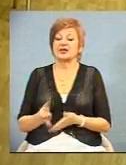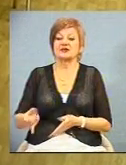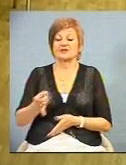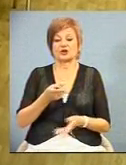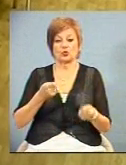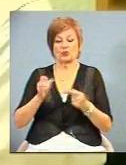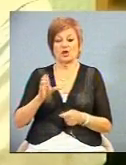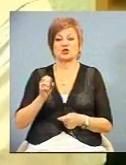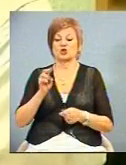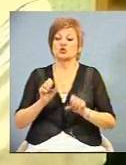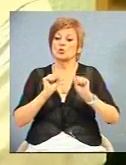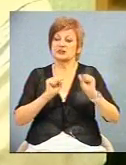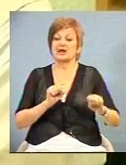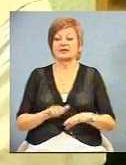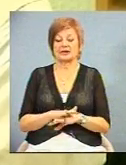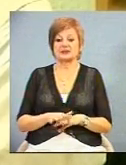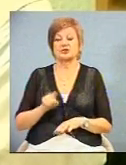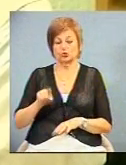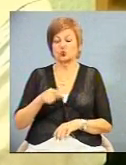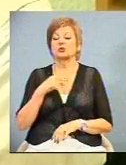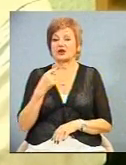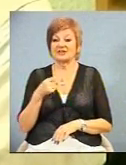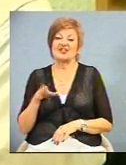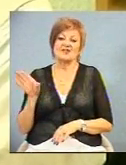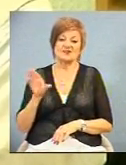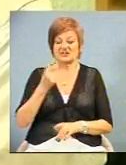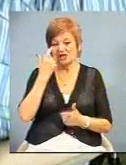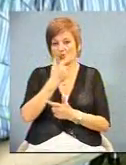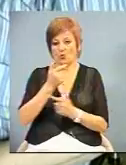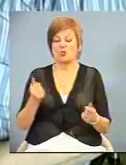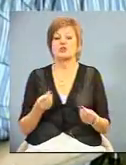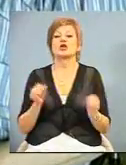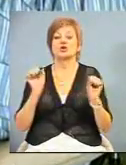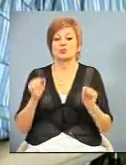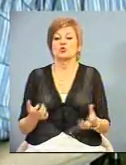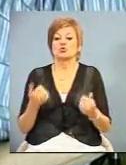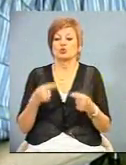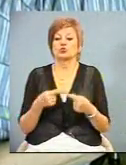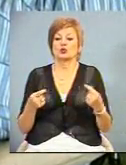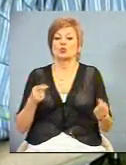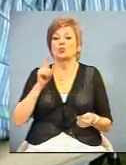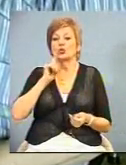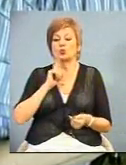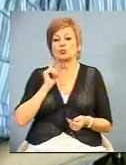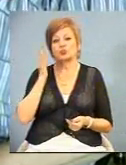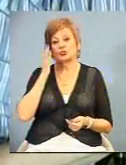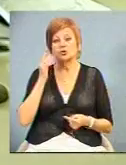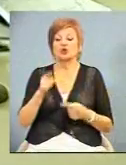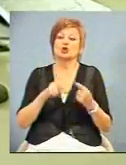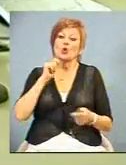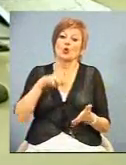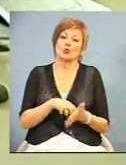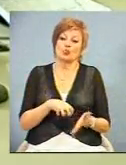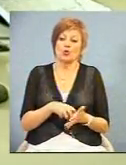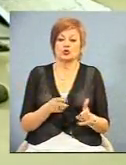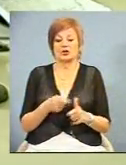управліннях соціального захисту населення. Тут запевняють, усіх повідомили, гроші можна отримати у будь-який зручний спосіб – через Укрпошту або